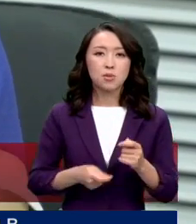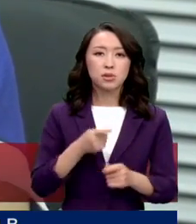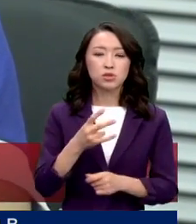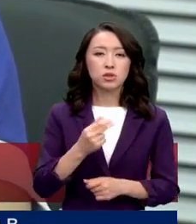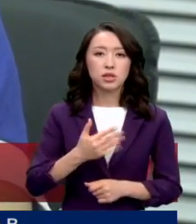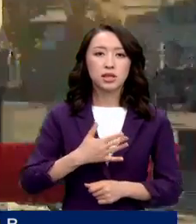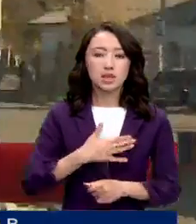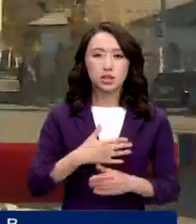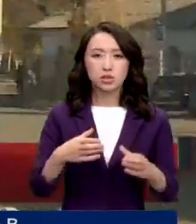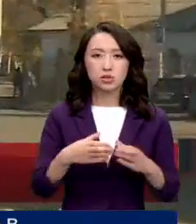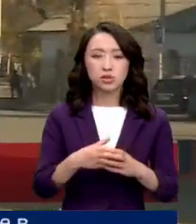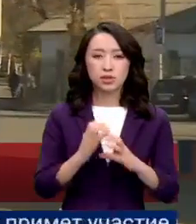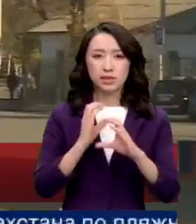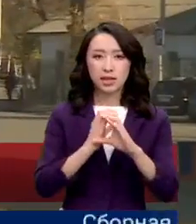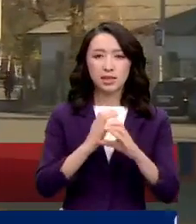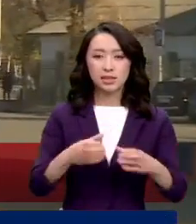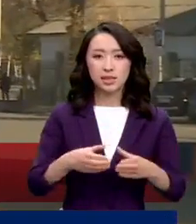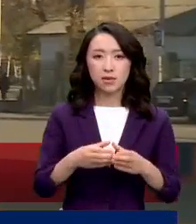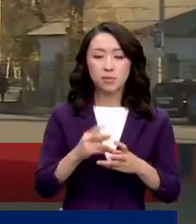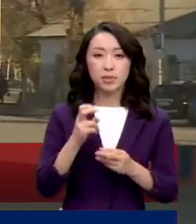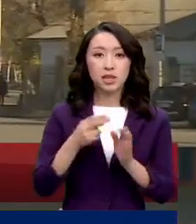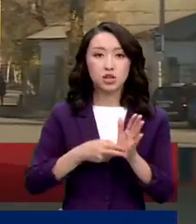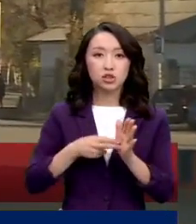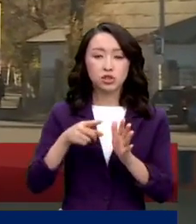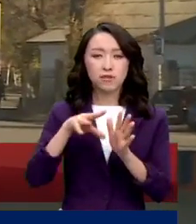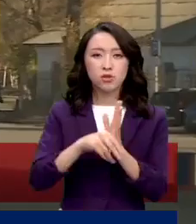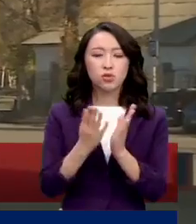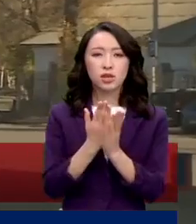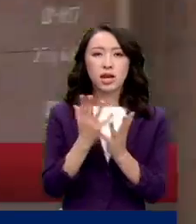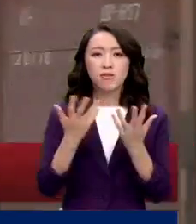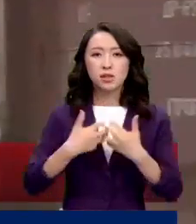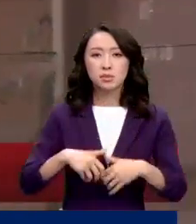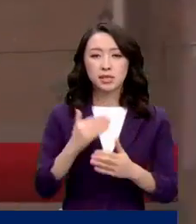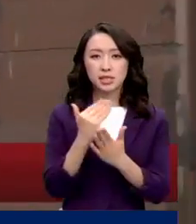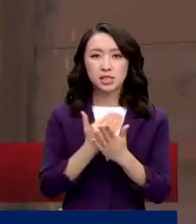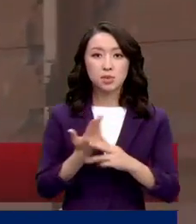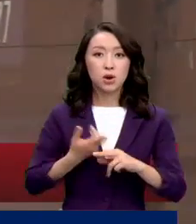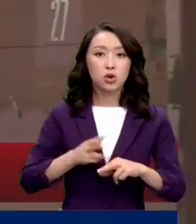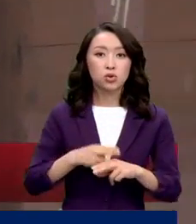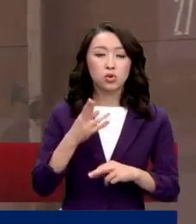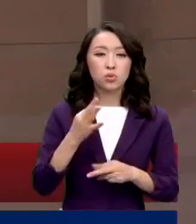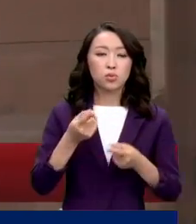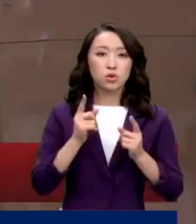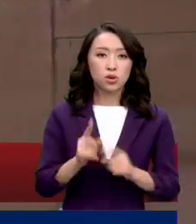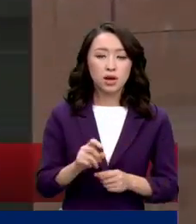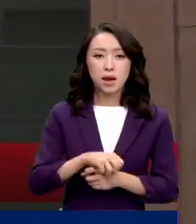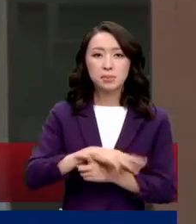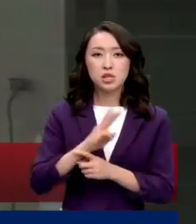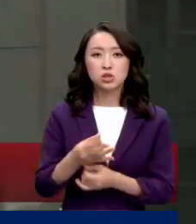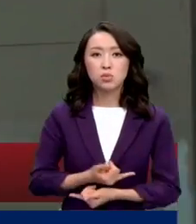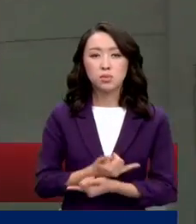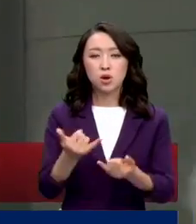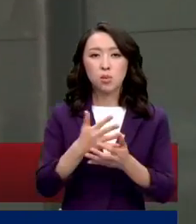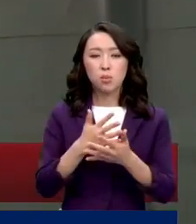наш подвижной состав. В сфере грузовых ЖД-перевозок внедрена автоматизированная система, которая, по идее, должна обеспечивать